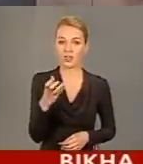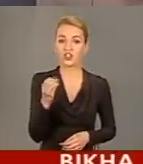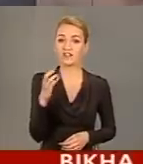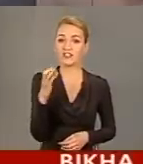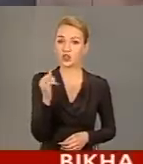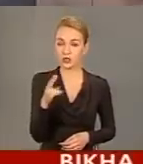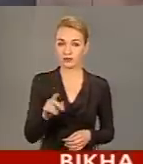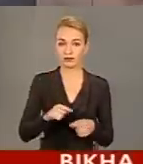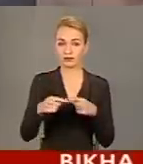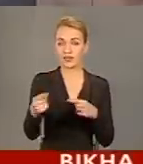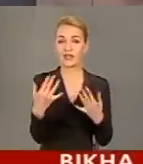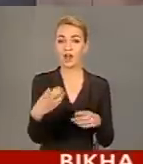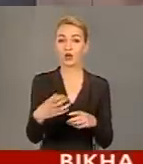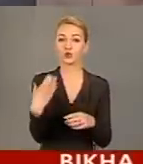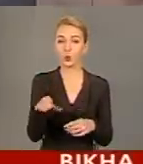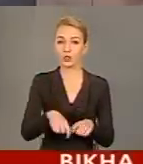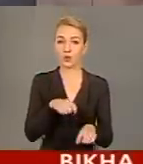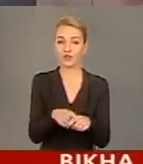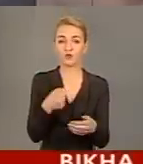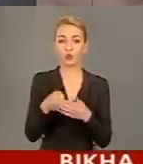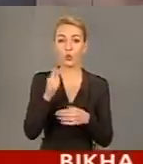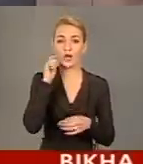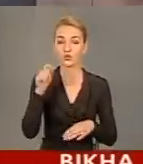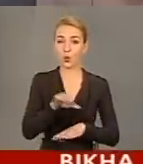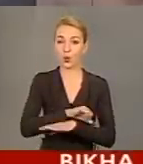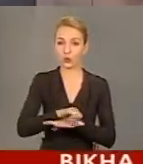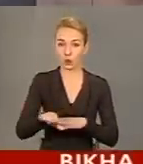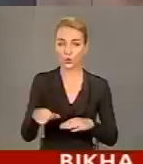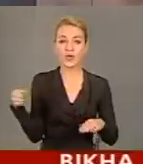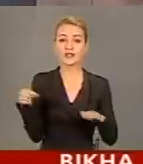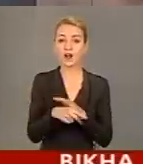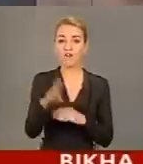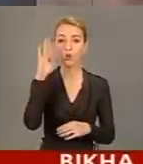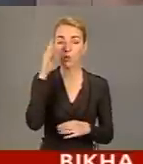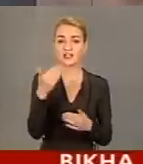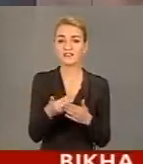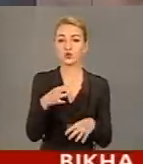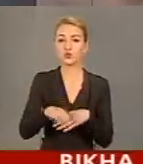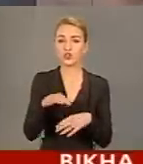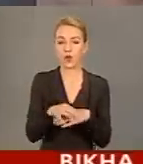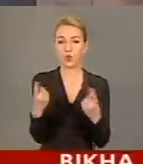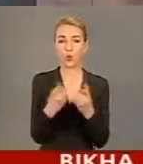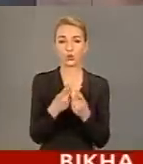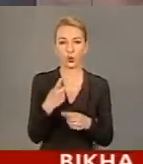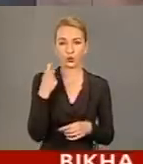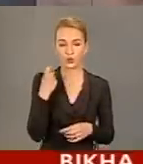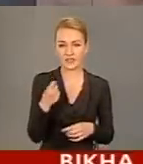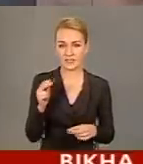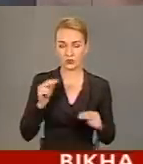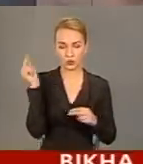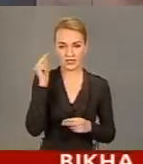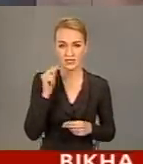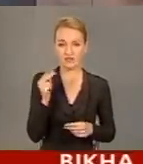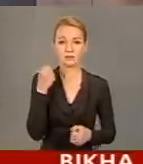Донгузов подолав відстань кількасот кілометрів до українського кордону. Тікав хлопець від знущань однокурсників. Не раз його бито за